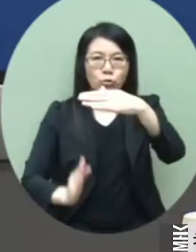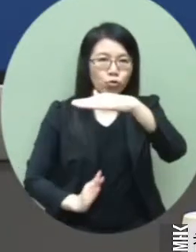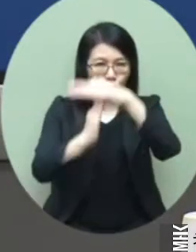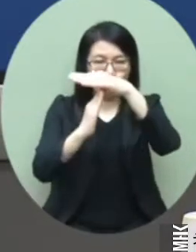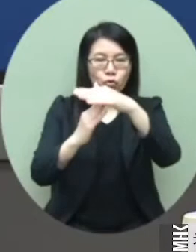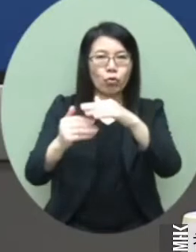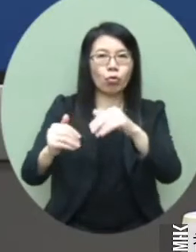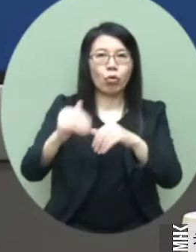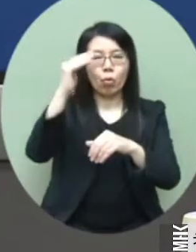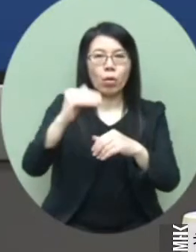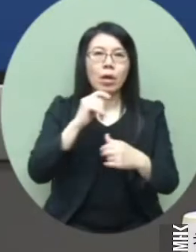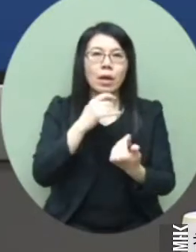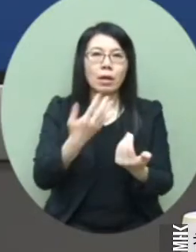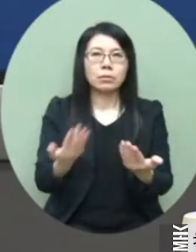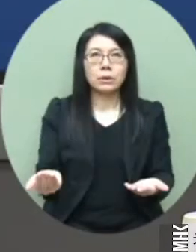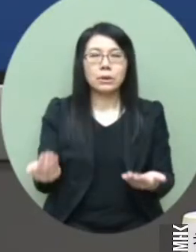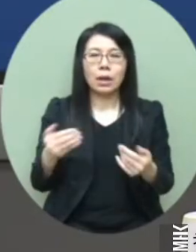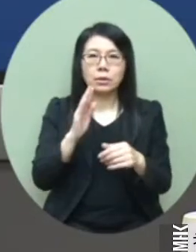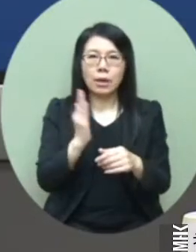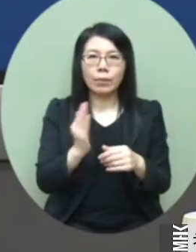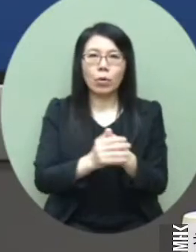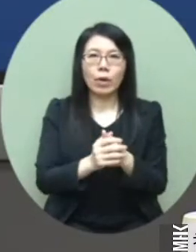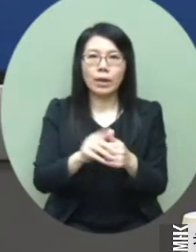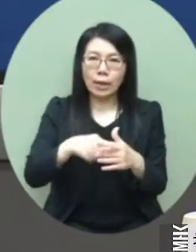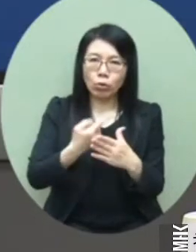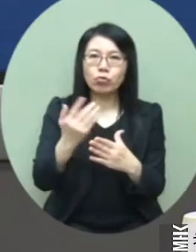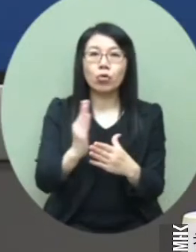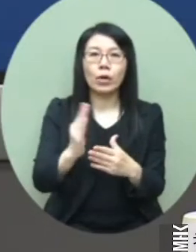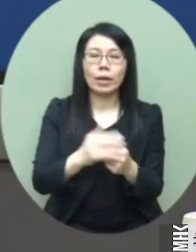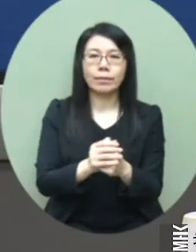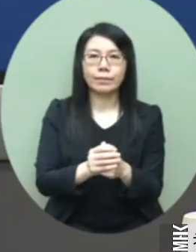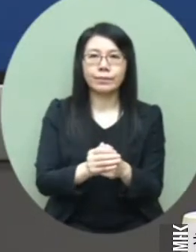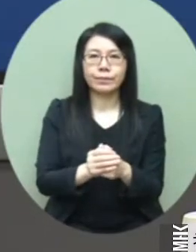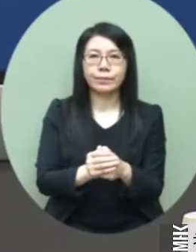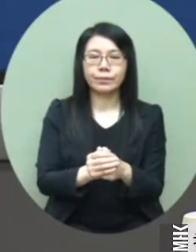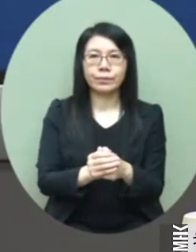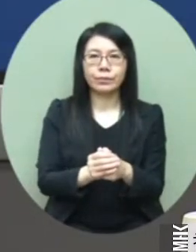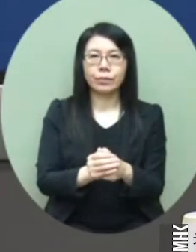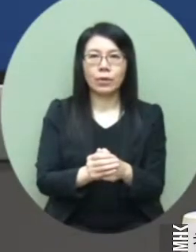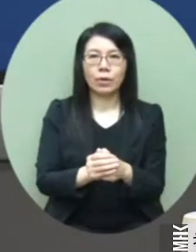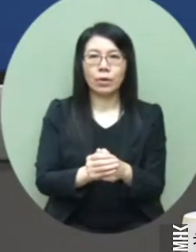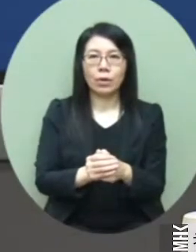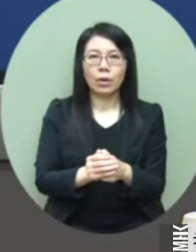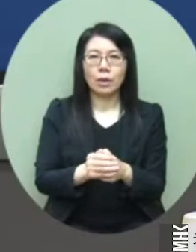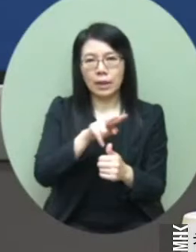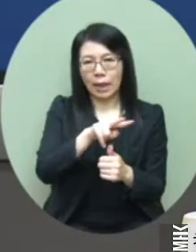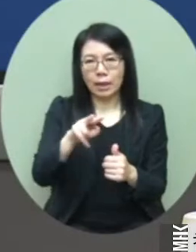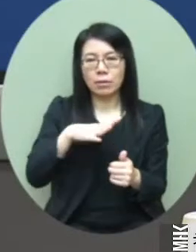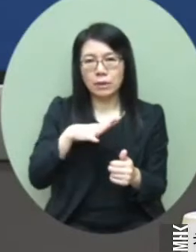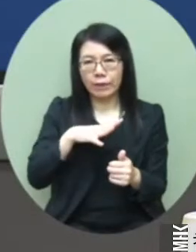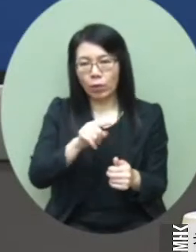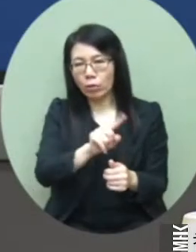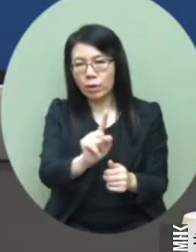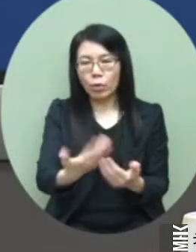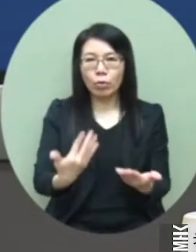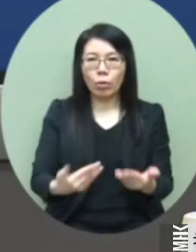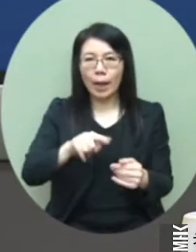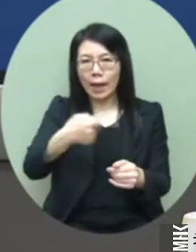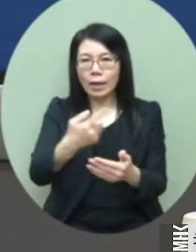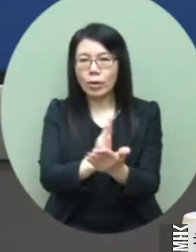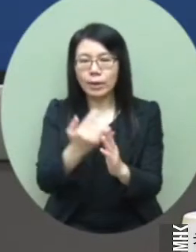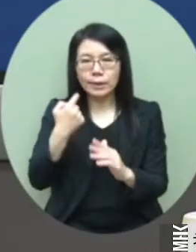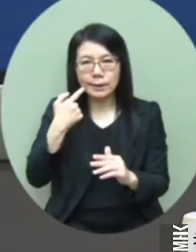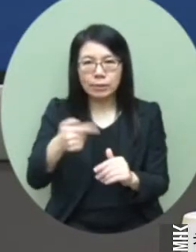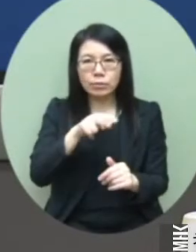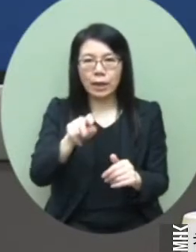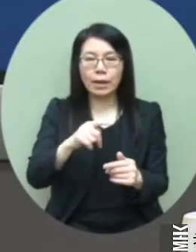，3月3日距離而家咧已經係個多月啦嚇。咁所以一定係睇住個趨勢，又睇住我哋其他監測